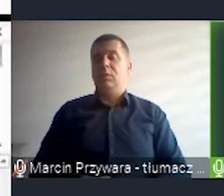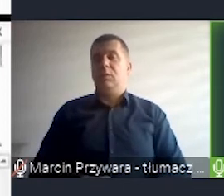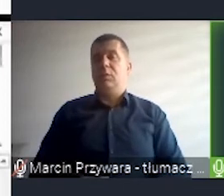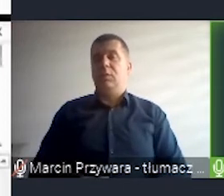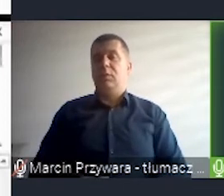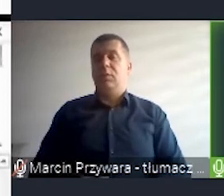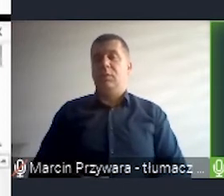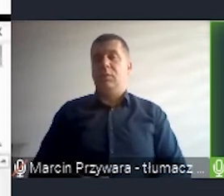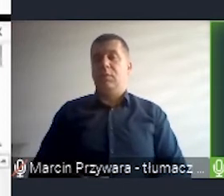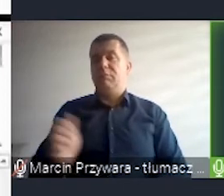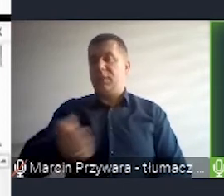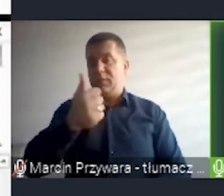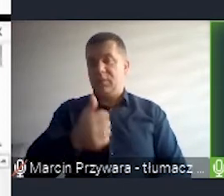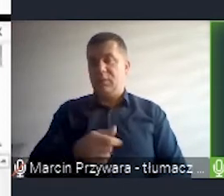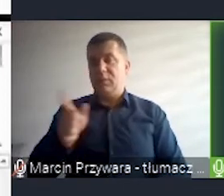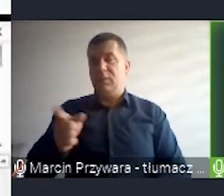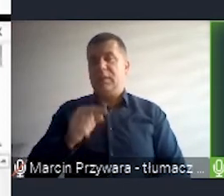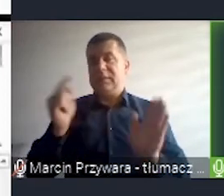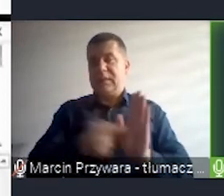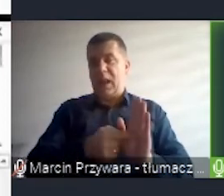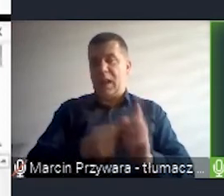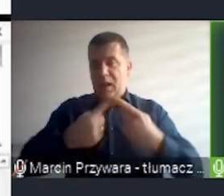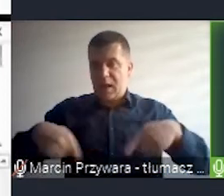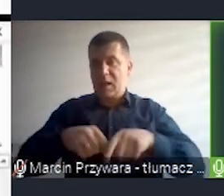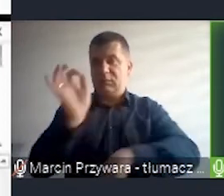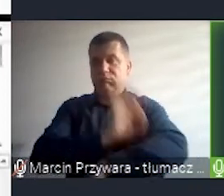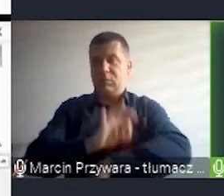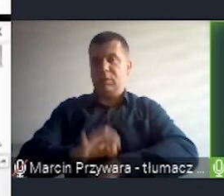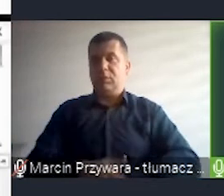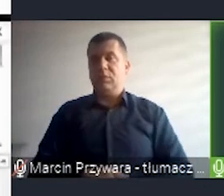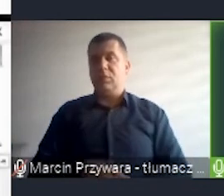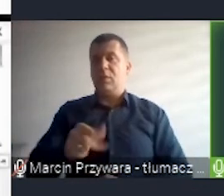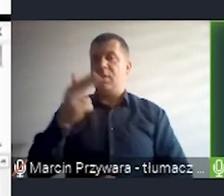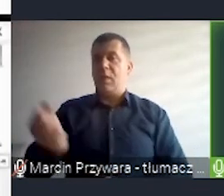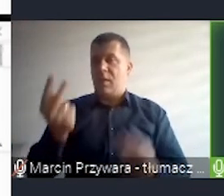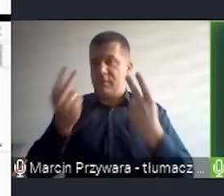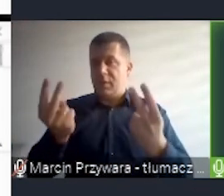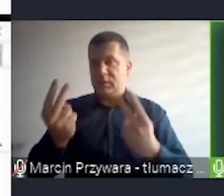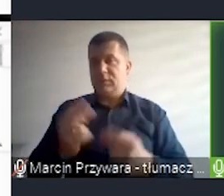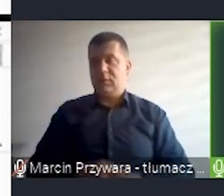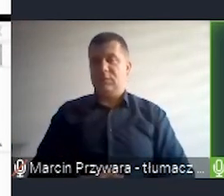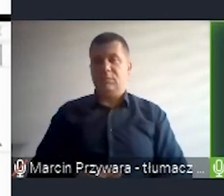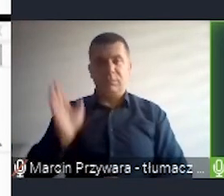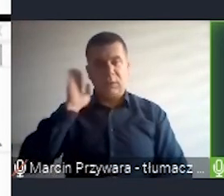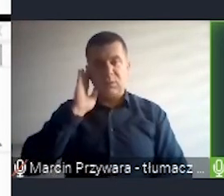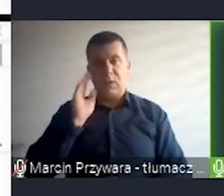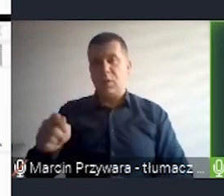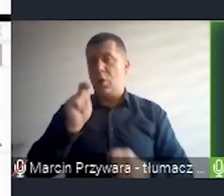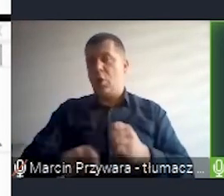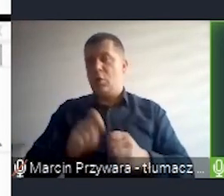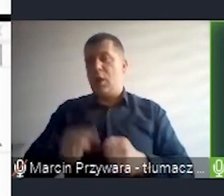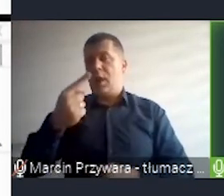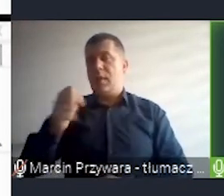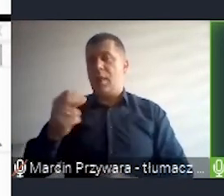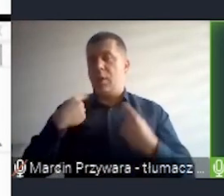temat. Po pierwsze, czy tylko w celu realizacji projektu? To jest najważniejsza z przesłanek w ogóle kontrolowanych w ochronie